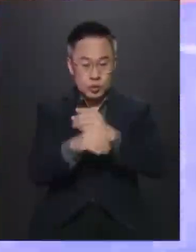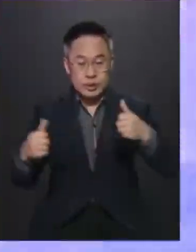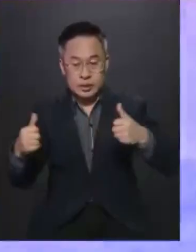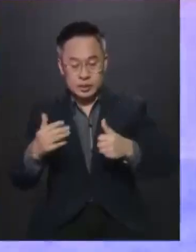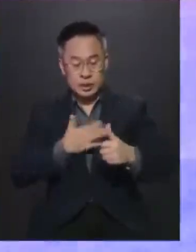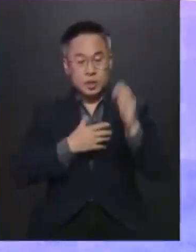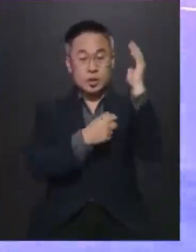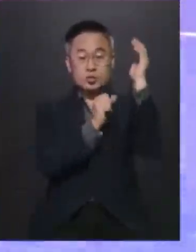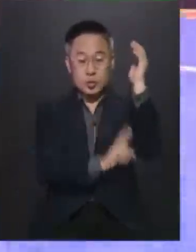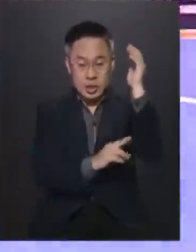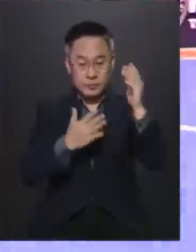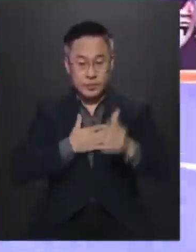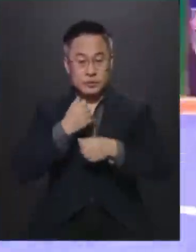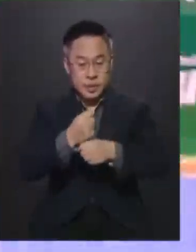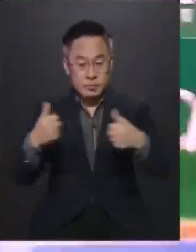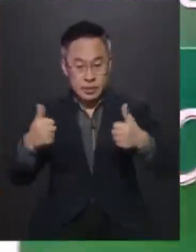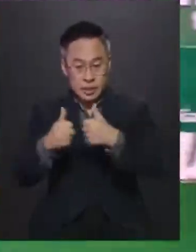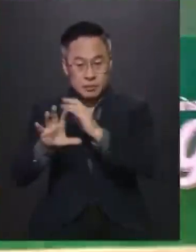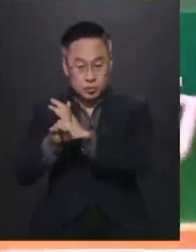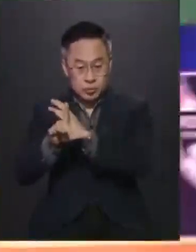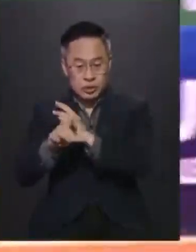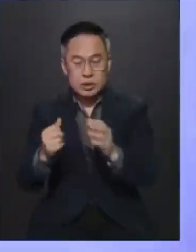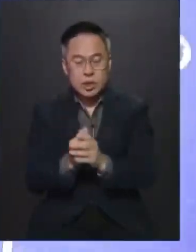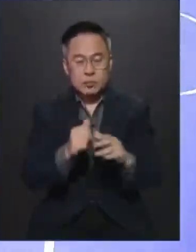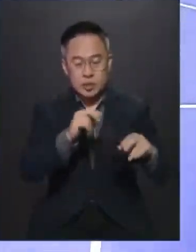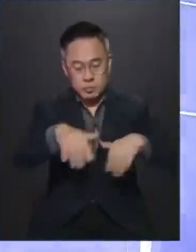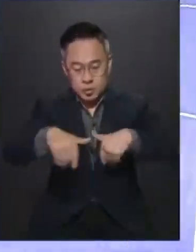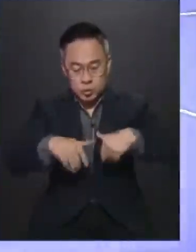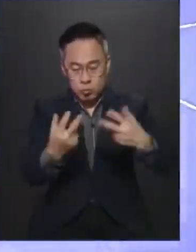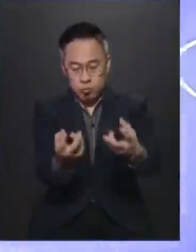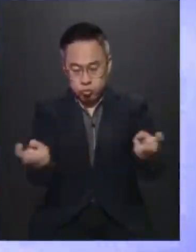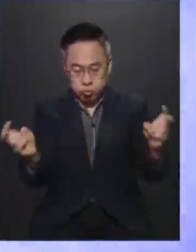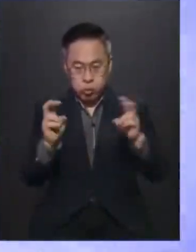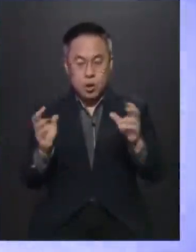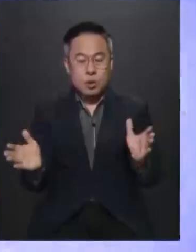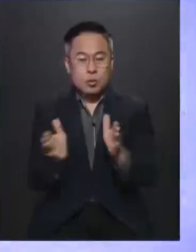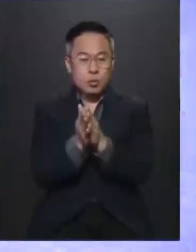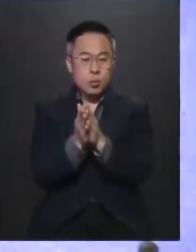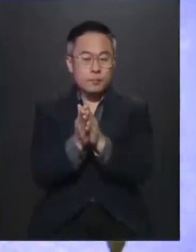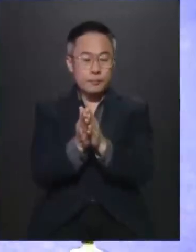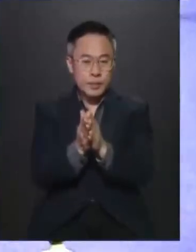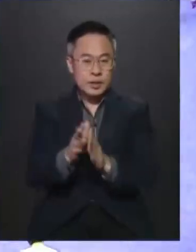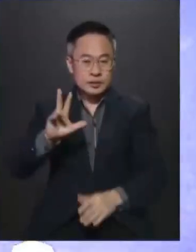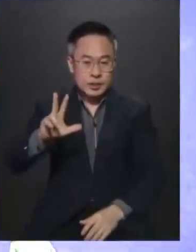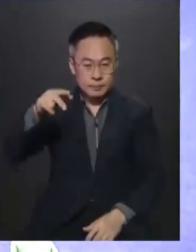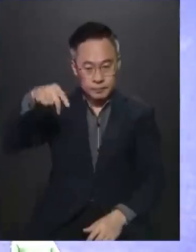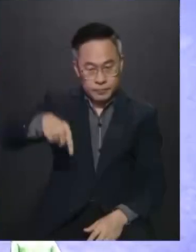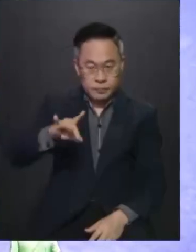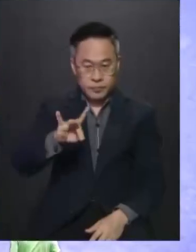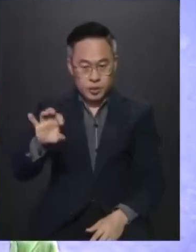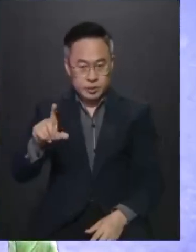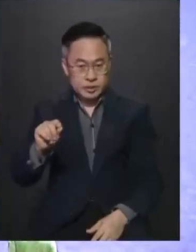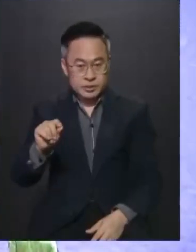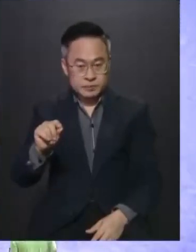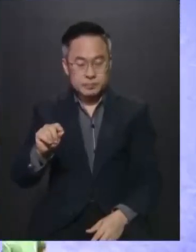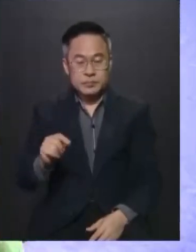สุราษฎร์แพ้ไป 3-6ครับแต่ว่ามียอดผู้เข้าชมในสนามเนี่ยสูงสุดของของฤดูกาลครับโดยมีผู้เข้าชมถึง3,840คน